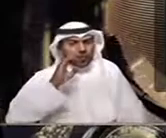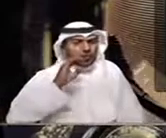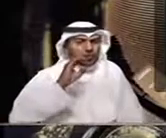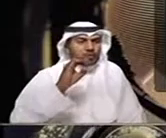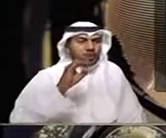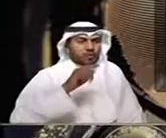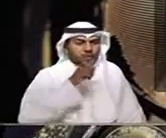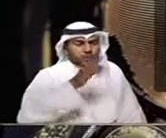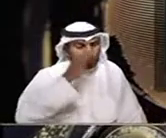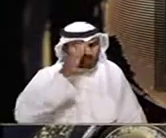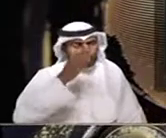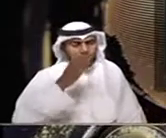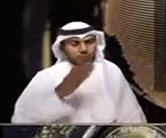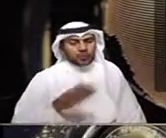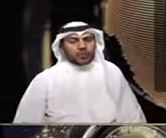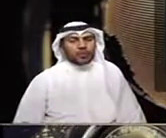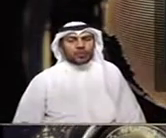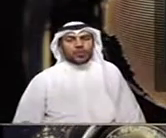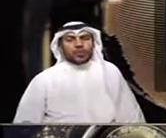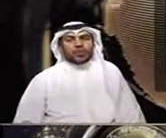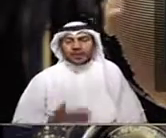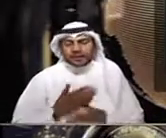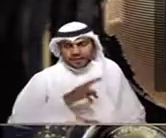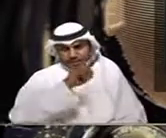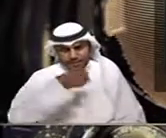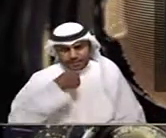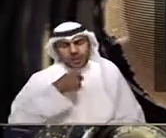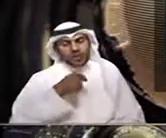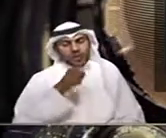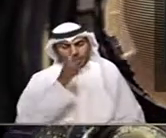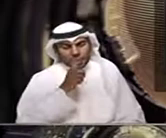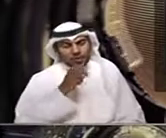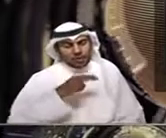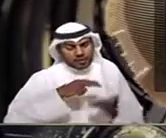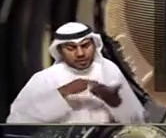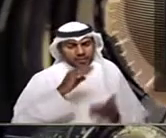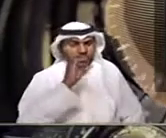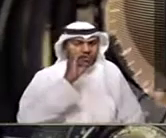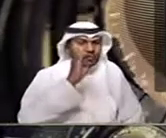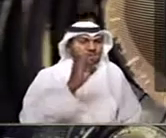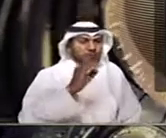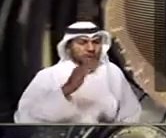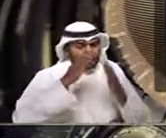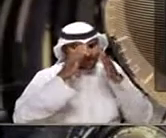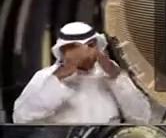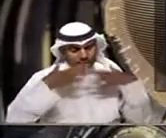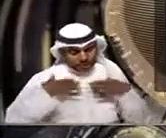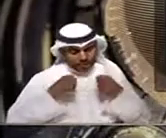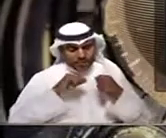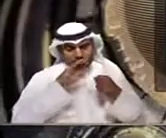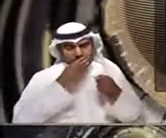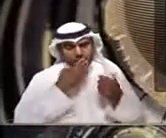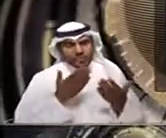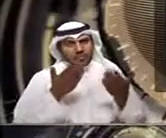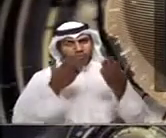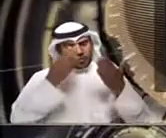سموه حفظه الله خالص شكره وتقديره على ما عرب عنه معالي من تهاني وطيب المشاعر وصادق الدعاء،